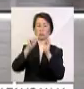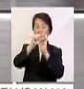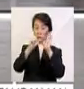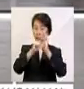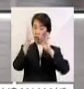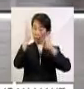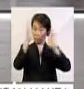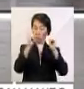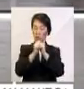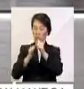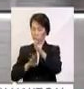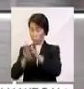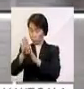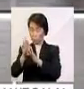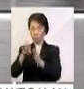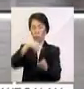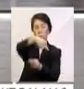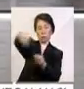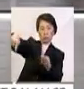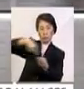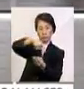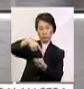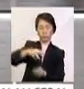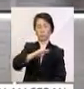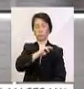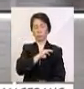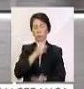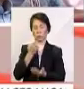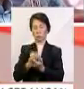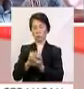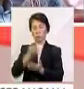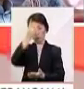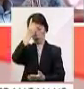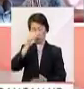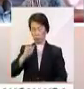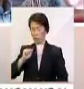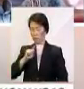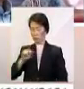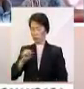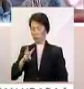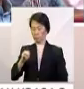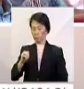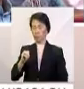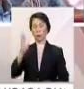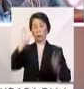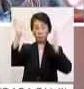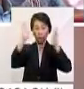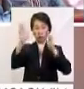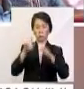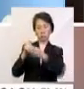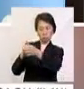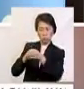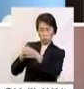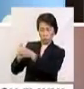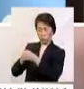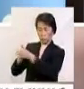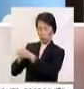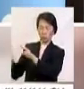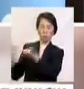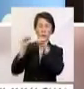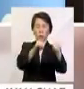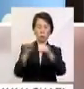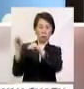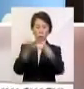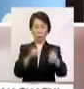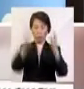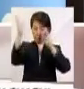nasional dan pertumbuhan surantau. Menurut Menteri Hal Ehwal Ekonomi Datuk Seri Azmin Ali, Malaysia akan terus menarik lebih banyak pelaburan